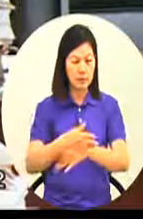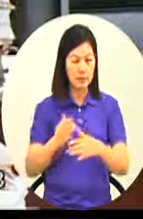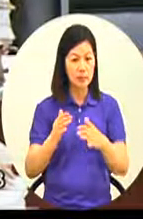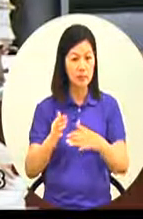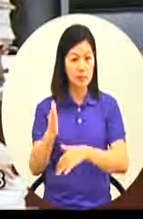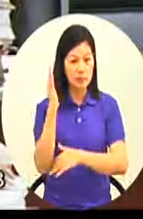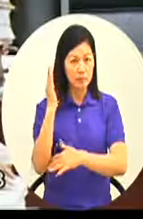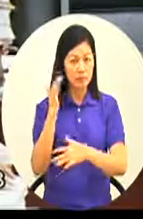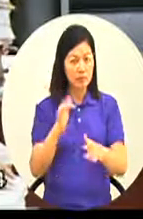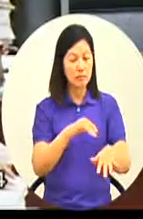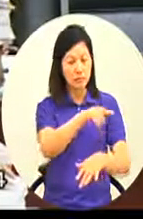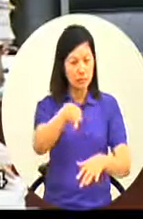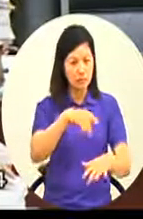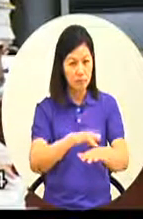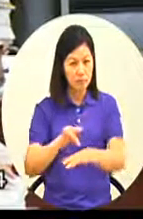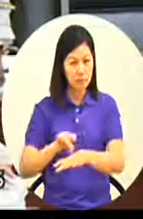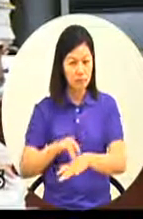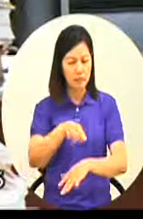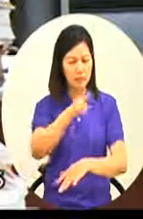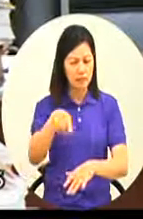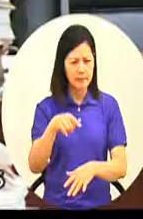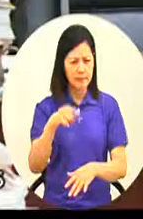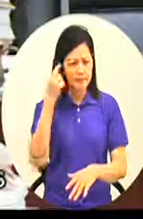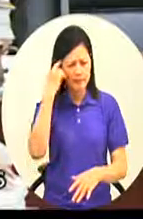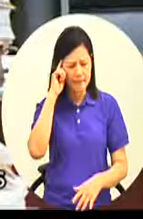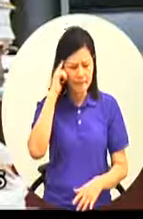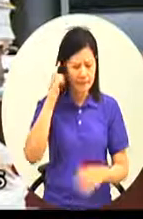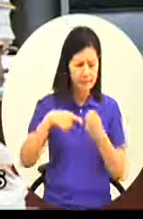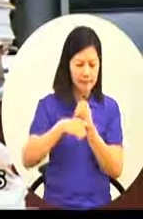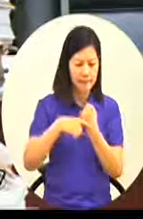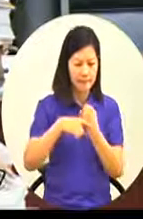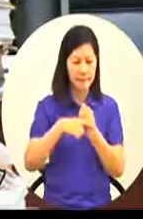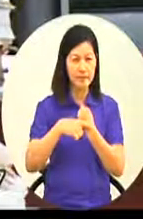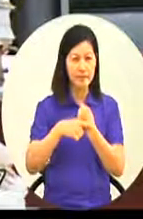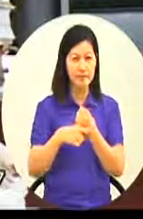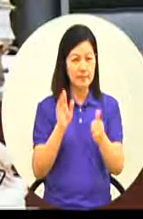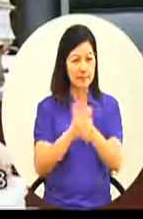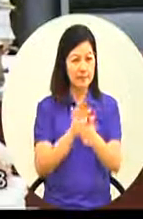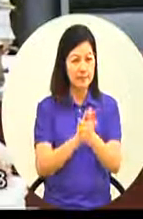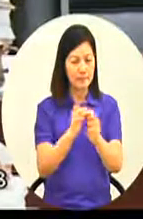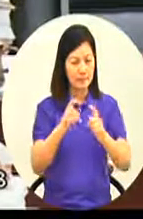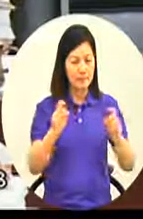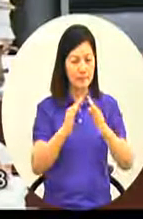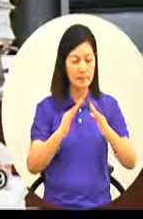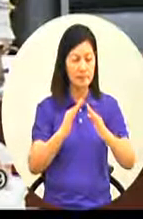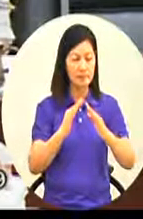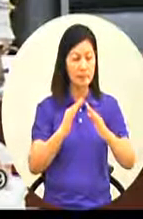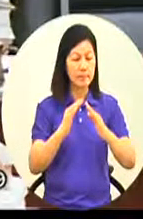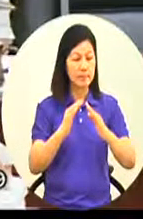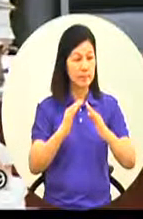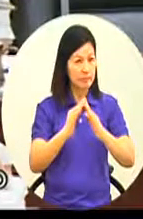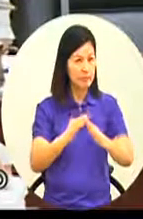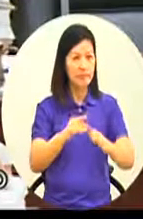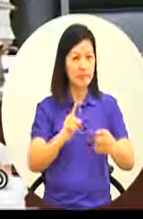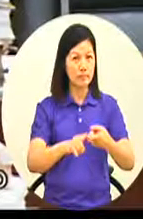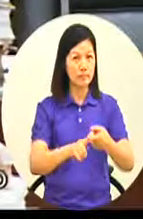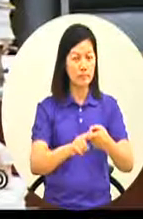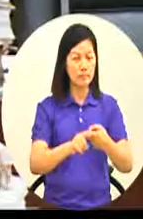知道其实大家起心动念都是为了这个城市，没有谁要为了对抗谁啊，这个好事情我们为什么没办